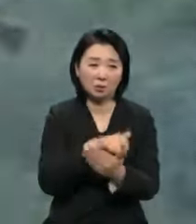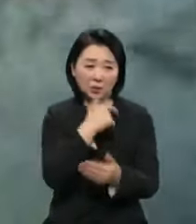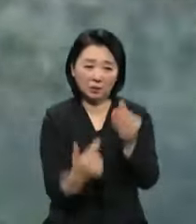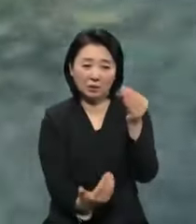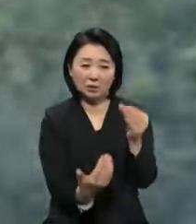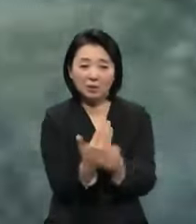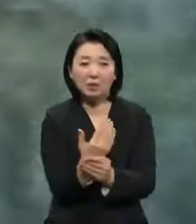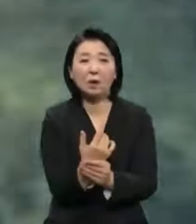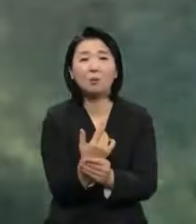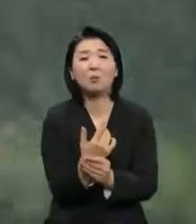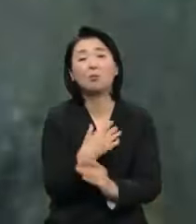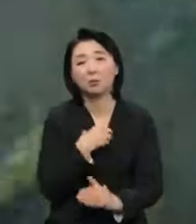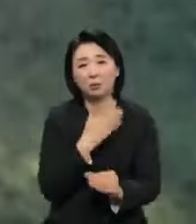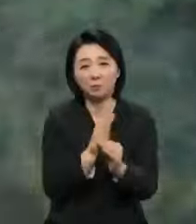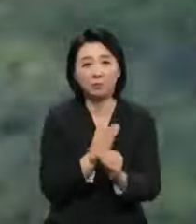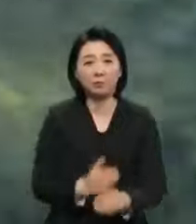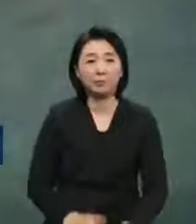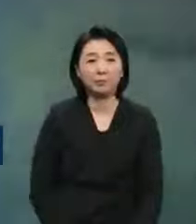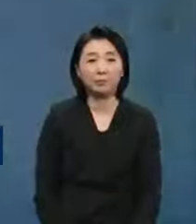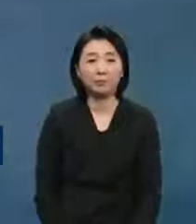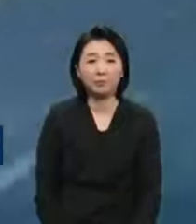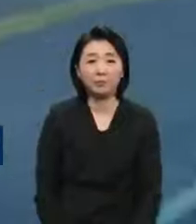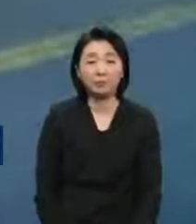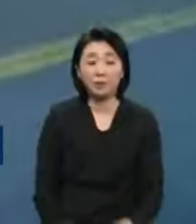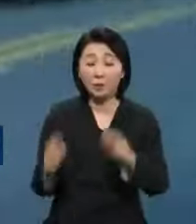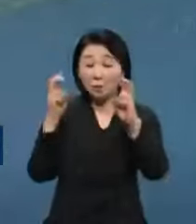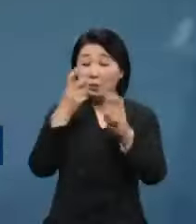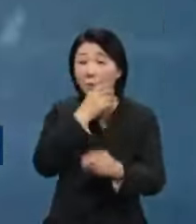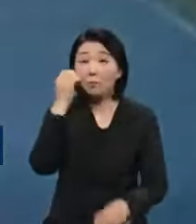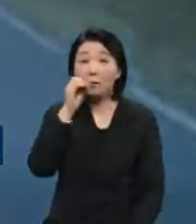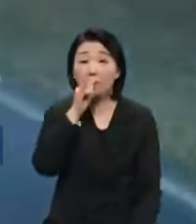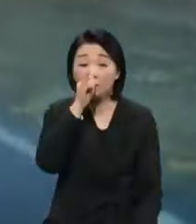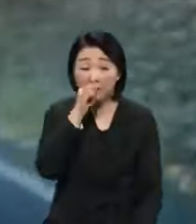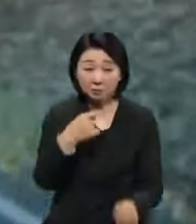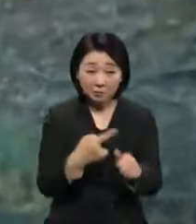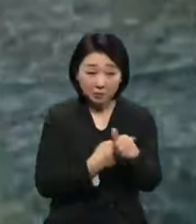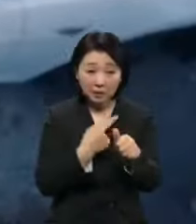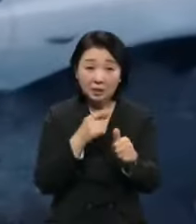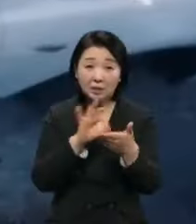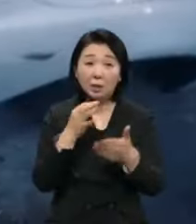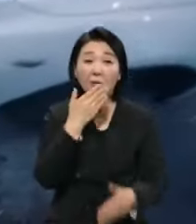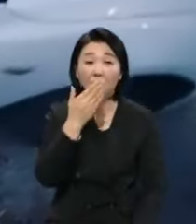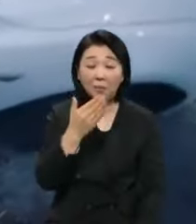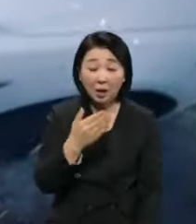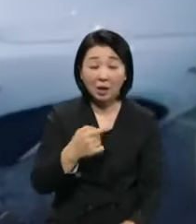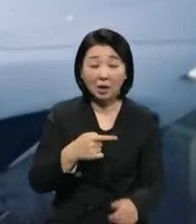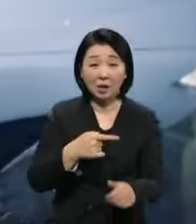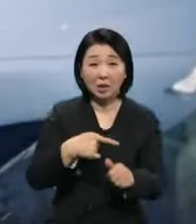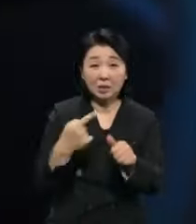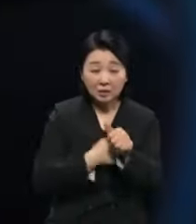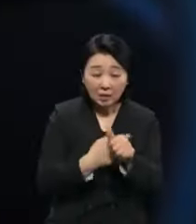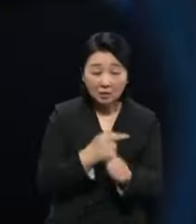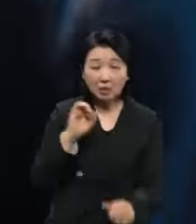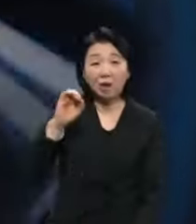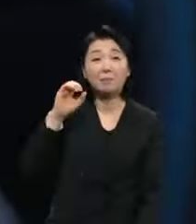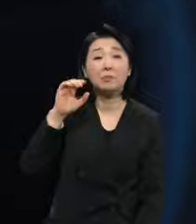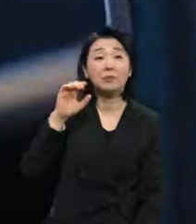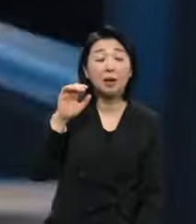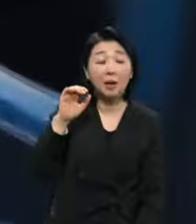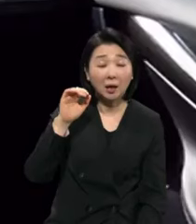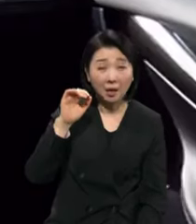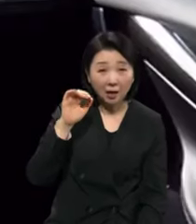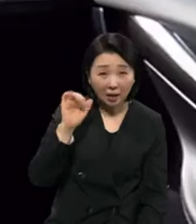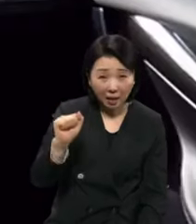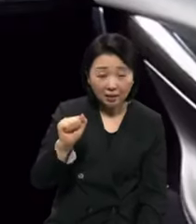수 있다는 우려가 나옵니다. 테슬라는 홈페이지에 현재 사용 가능한 오토파일럿이나 FSD 기능은 운전자의